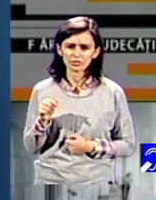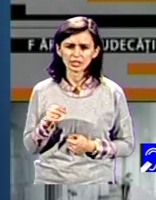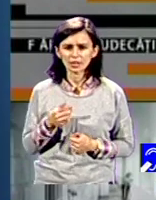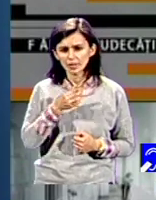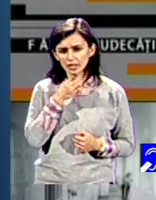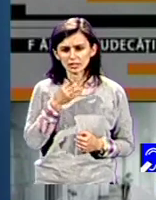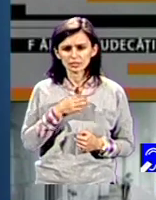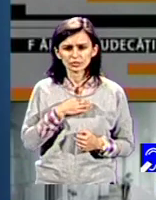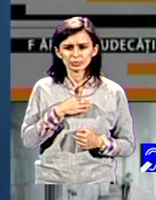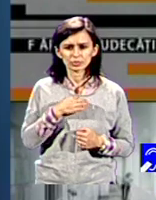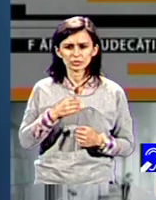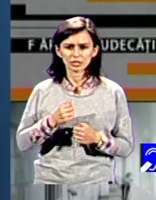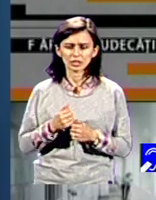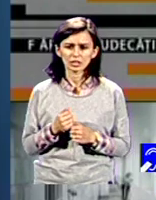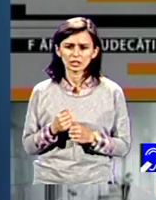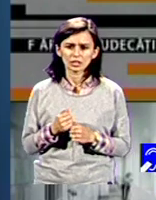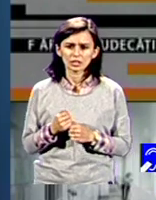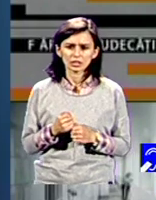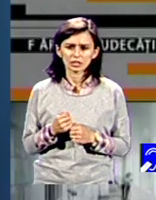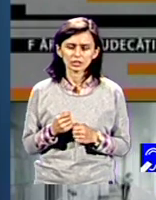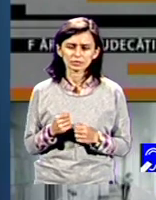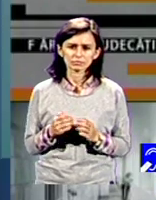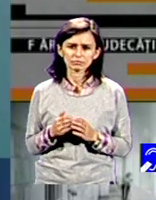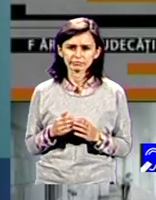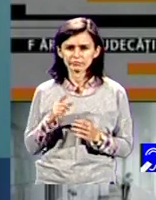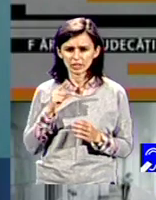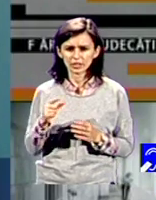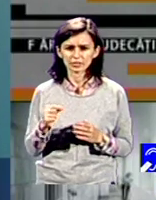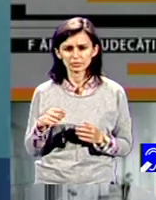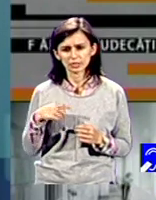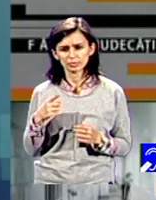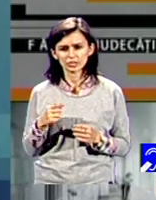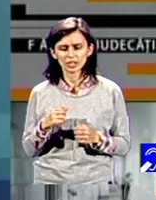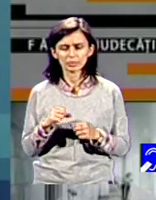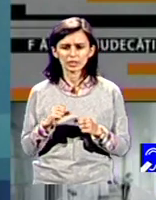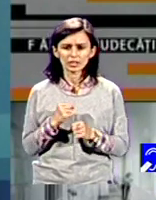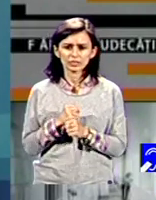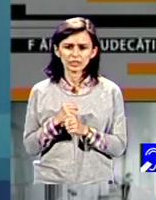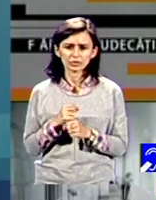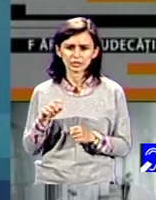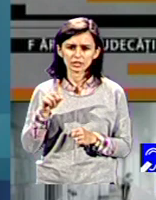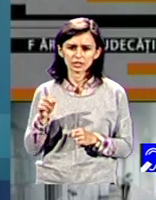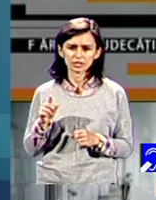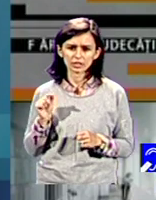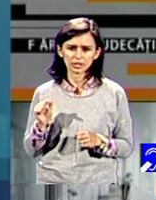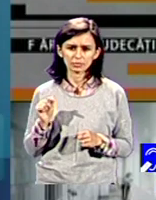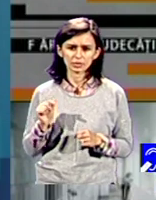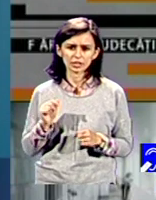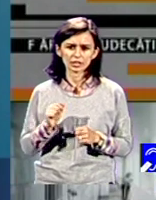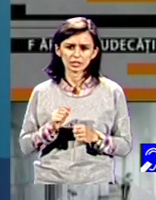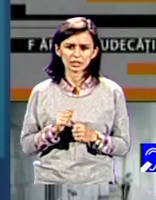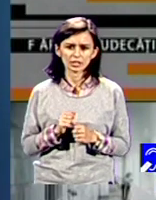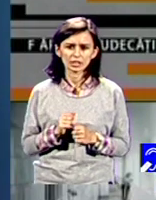apoi când iei am directionat întrebările mele laolalta cu un nemulțumire la adresa ta de Ion podosu